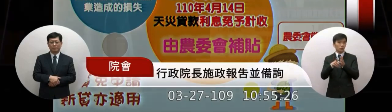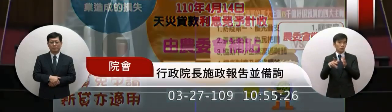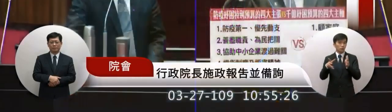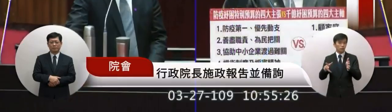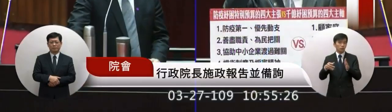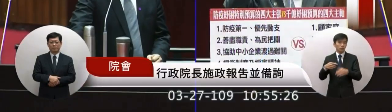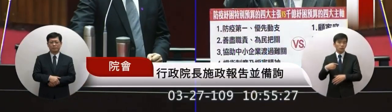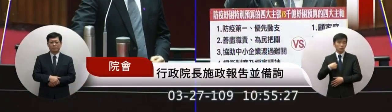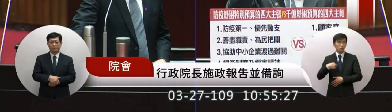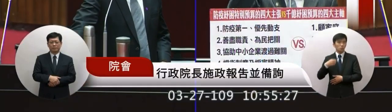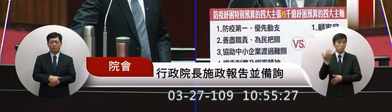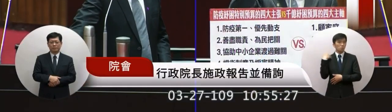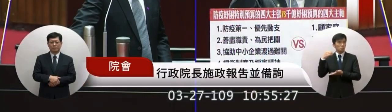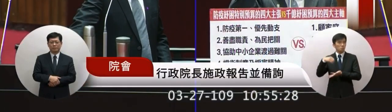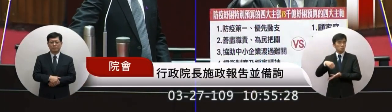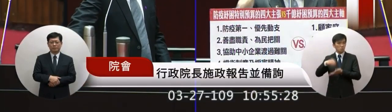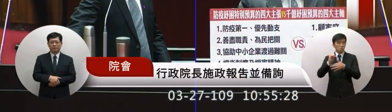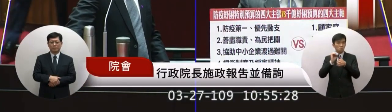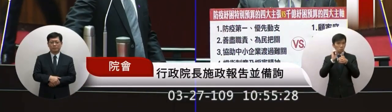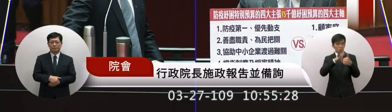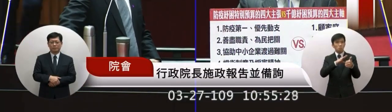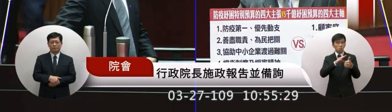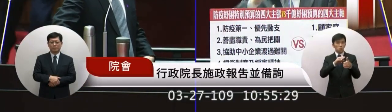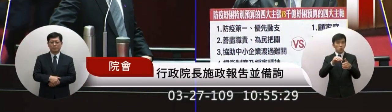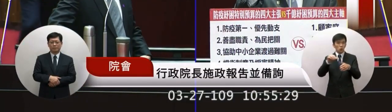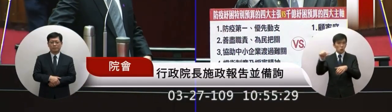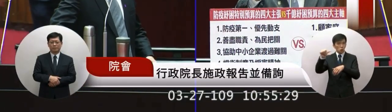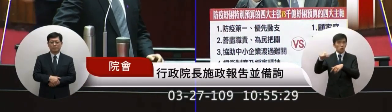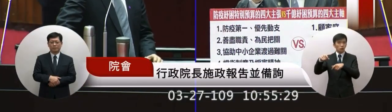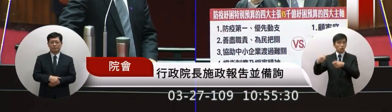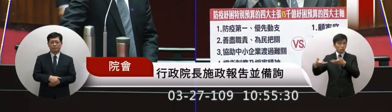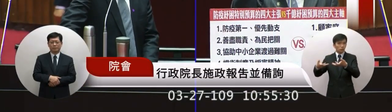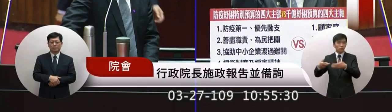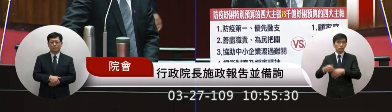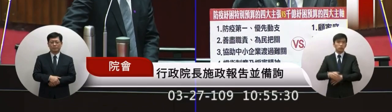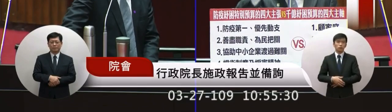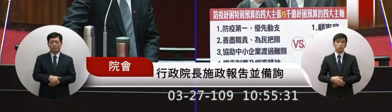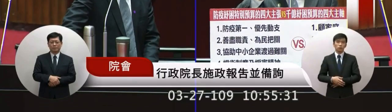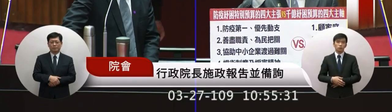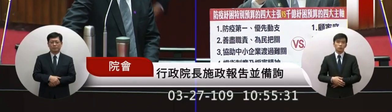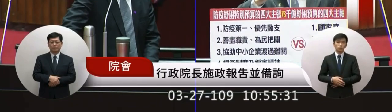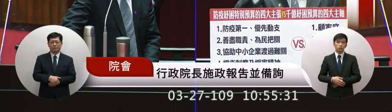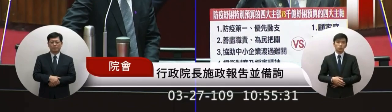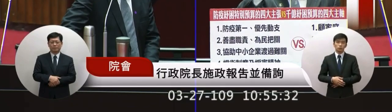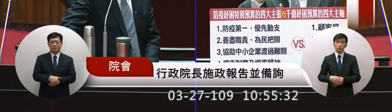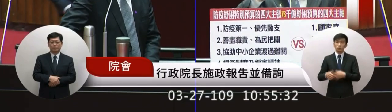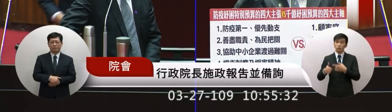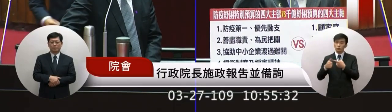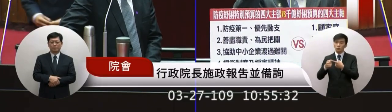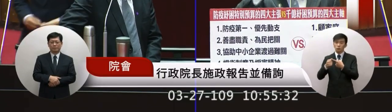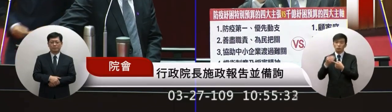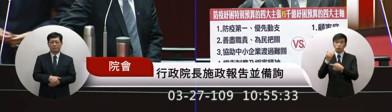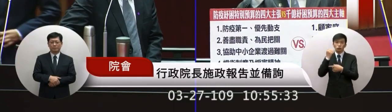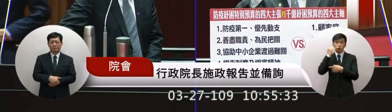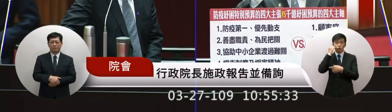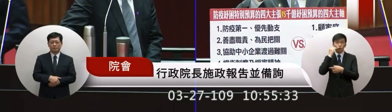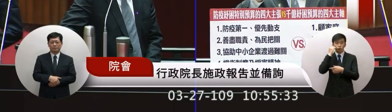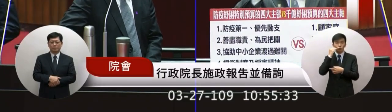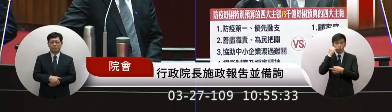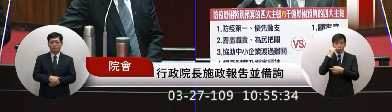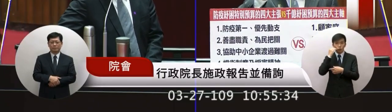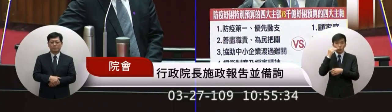提起过五个案件。第一个案件就是讲，要享受补助跟纾困